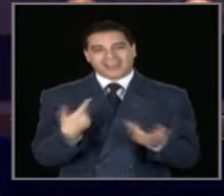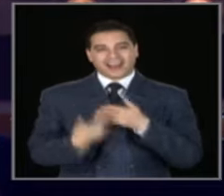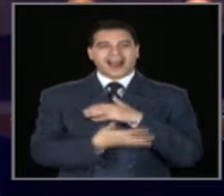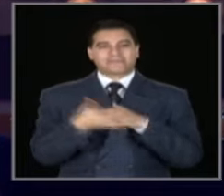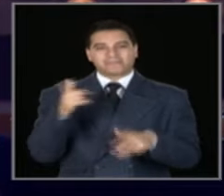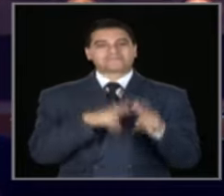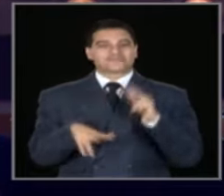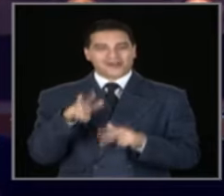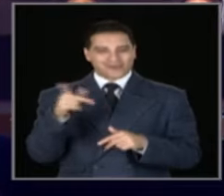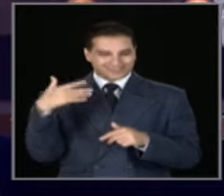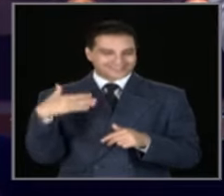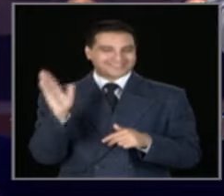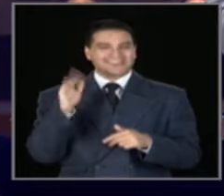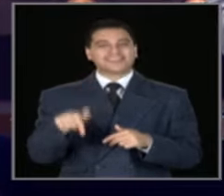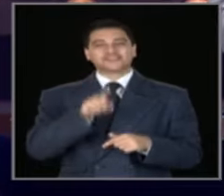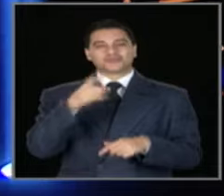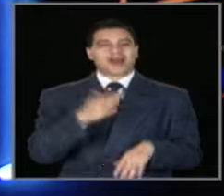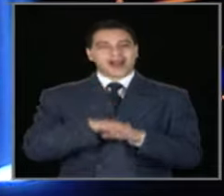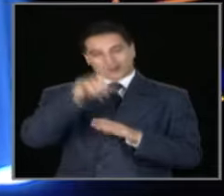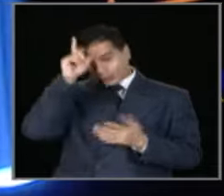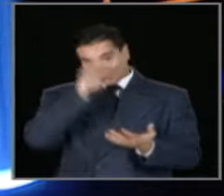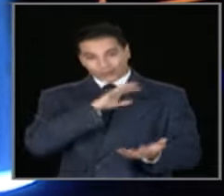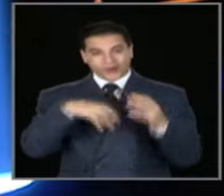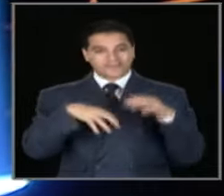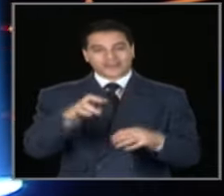الاخر. جغرافيا، والسؤال هو